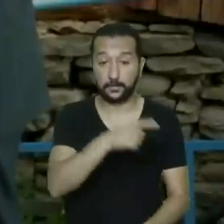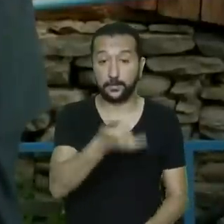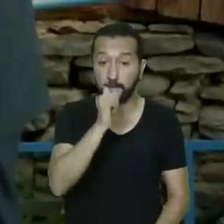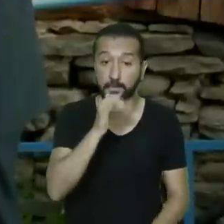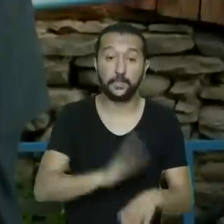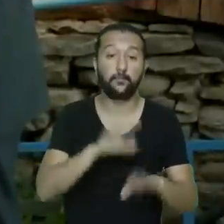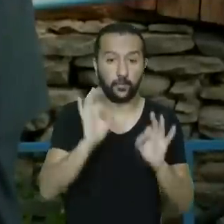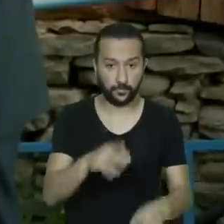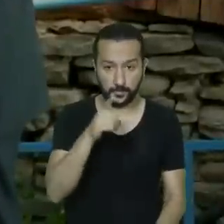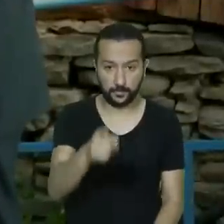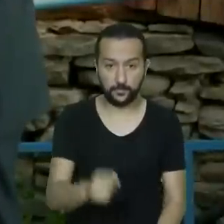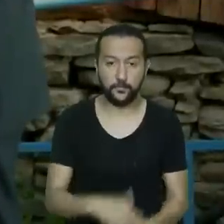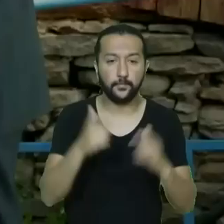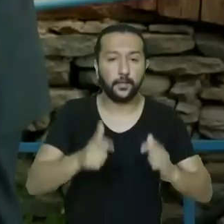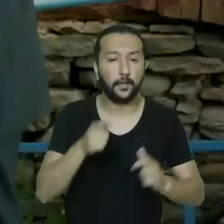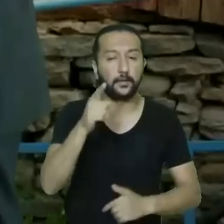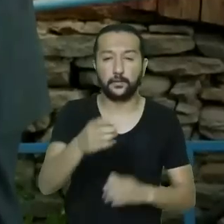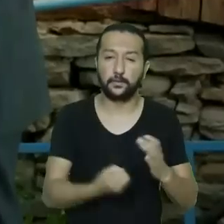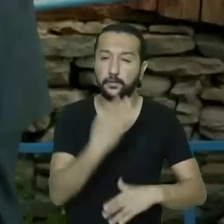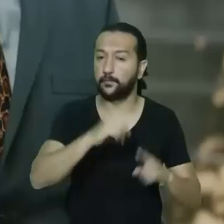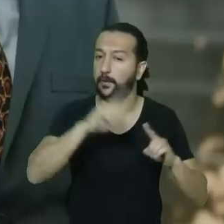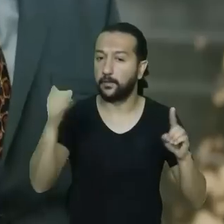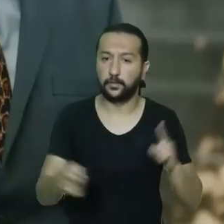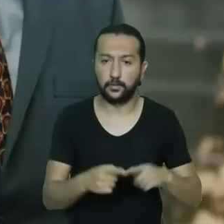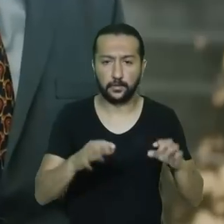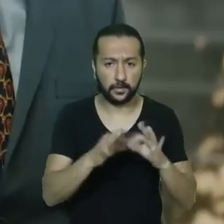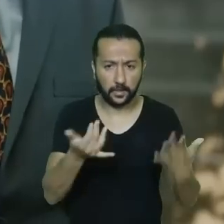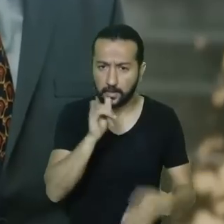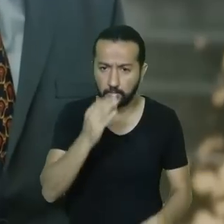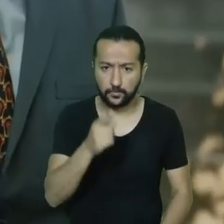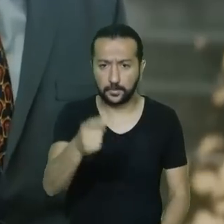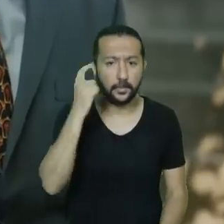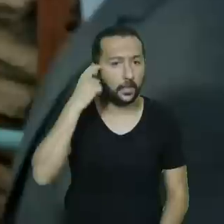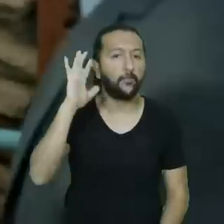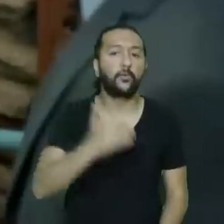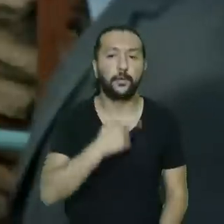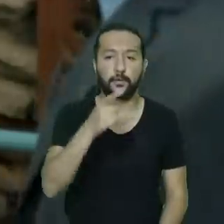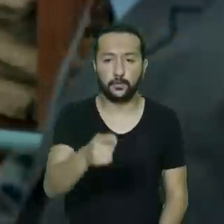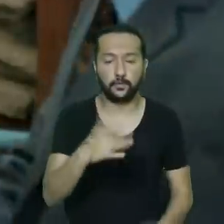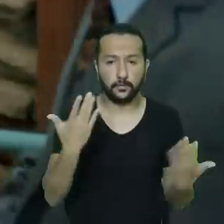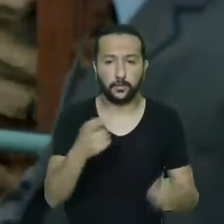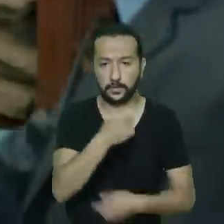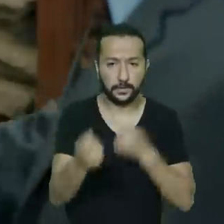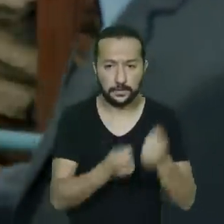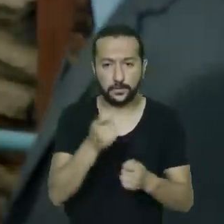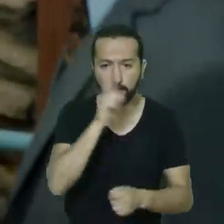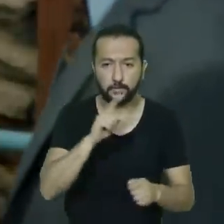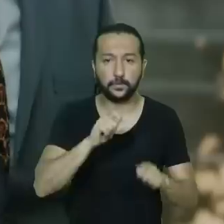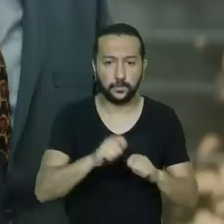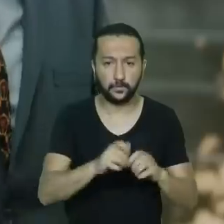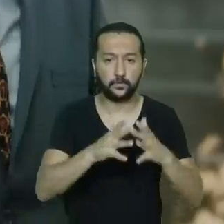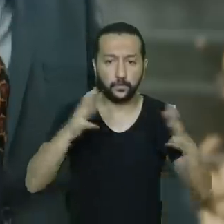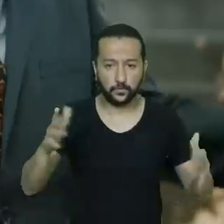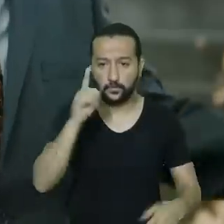berduşluk yapmıyorsun değil mi? Hı? Neredeydin sen zabağıda? Ne berduşluğu anı sen tanımıyorsun beni. Ana dedi işler güçler biriktiydin